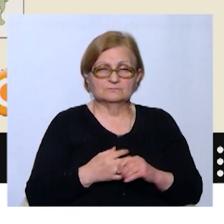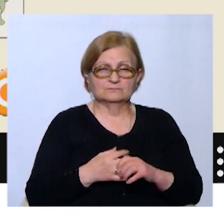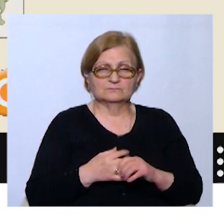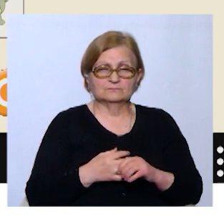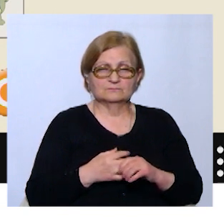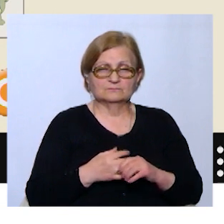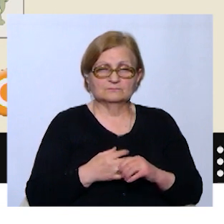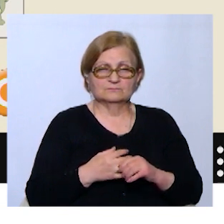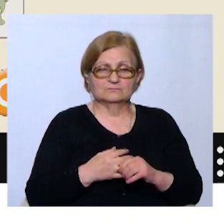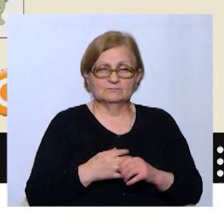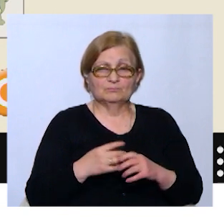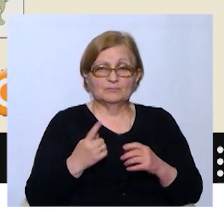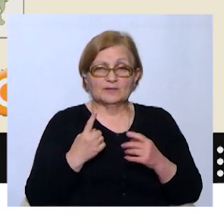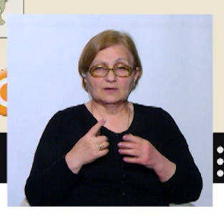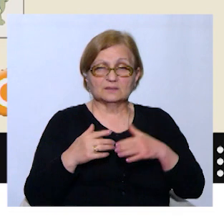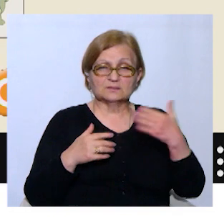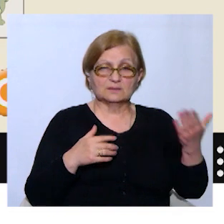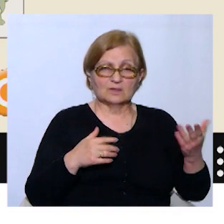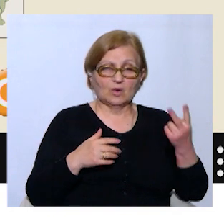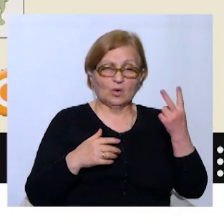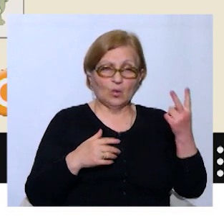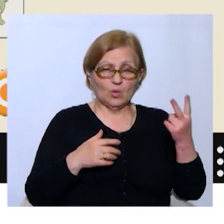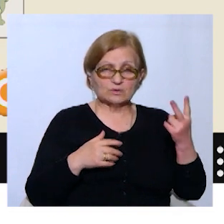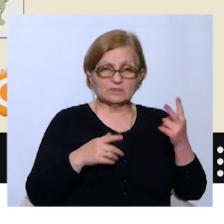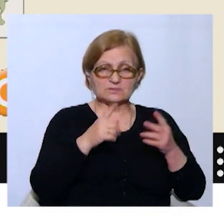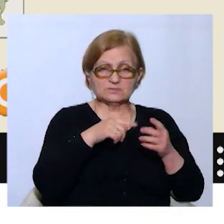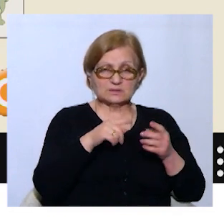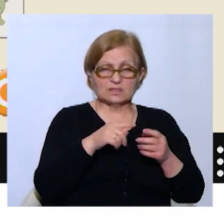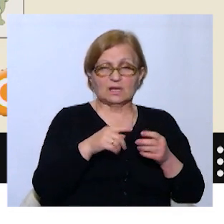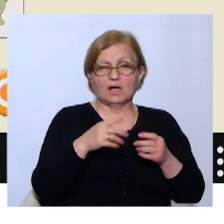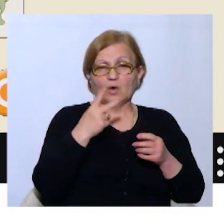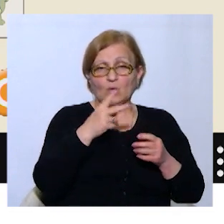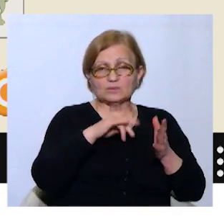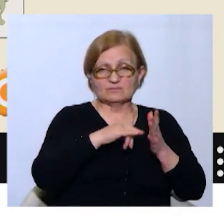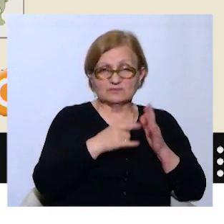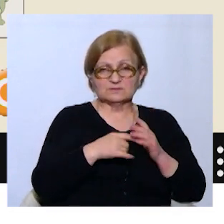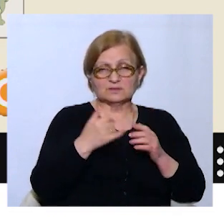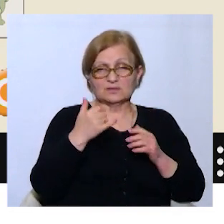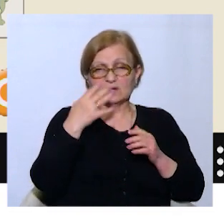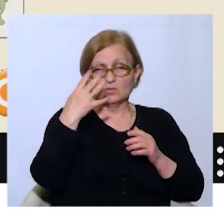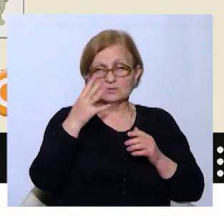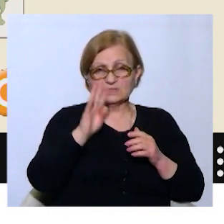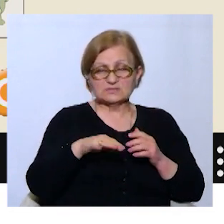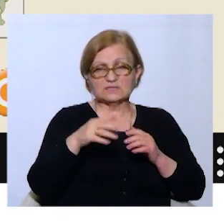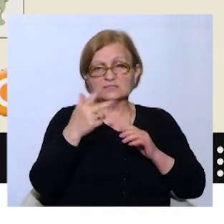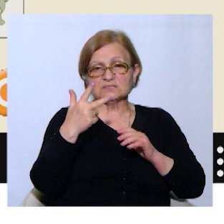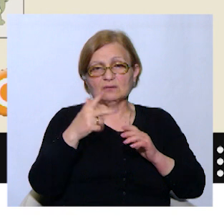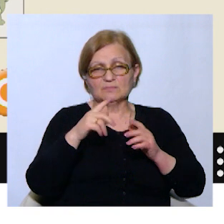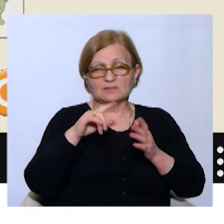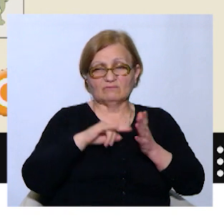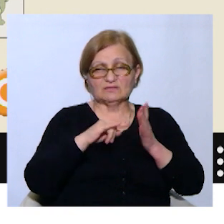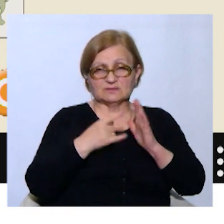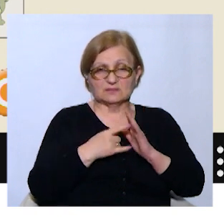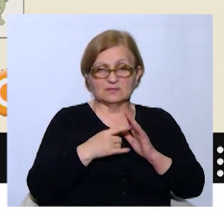ხო, ანუ ერთ მხარეს მაგ 2 წრე, მერე 2 კვადრატი, 4 წრე, 3 კვადრატი. და ხა მინდა დავალაგო ეს.